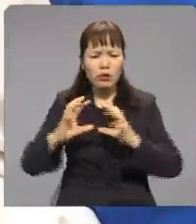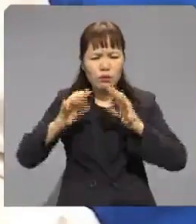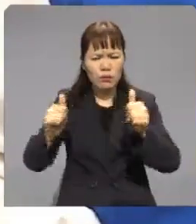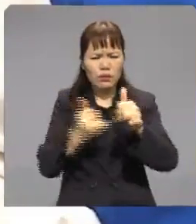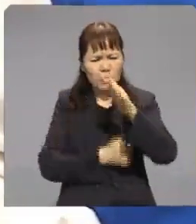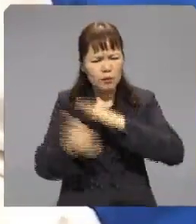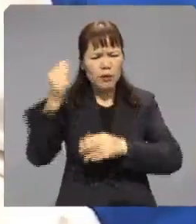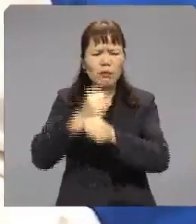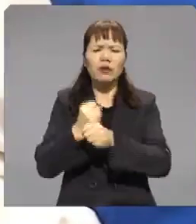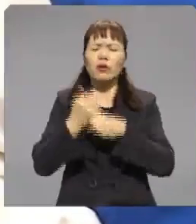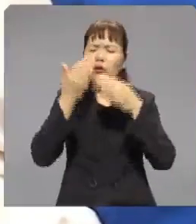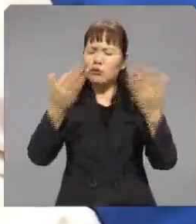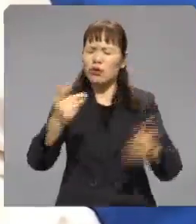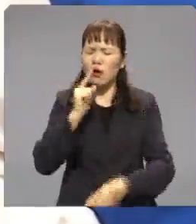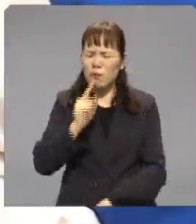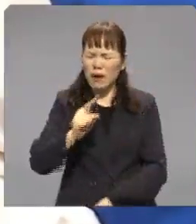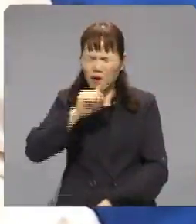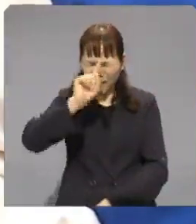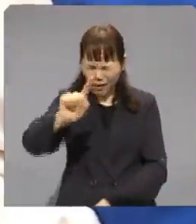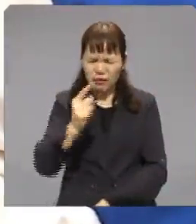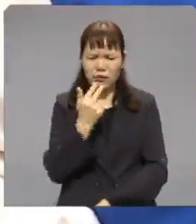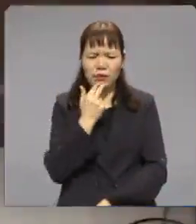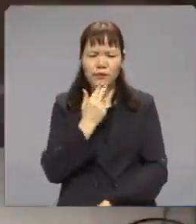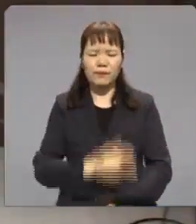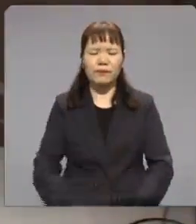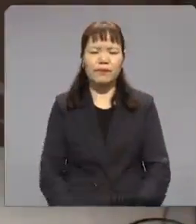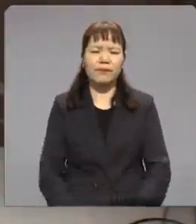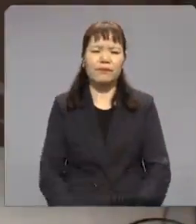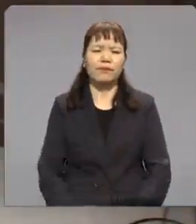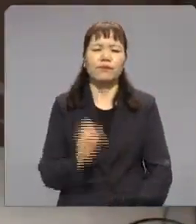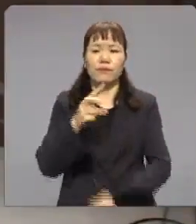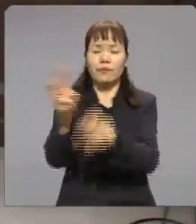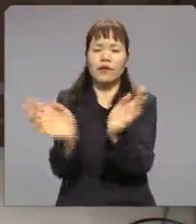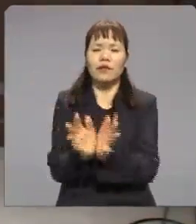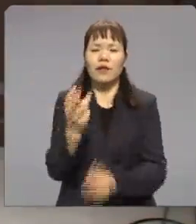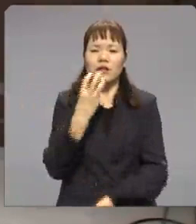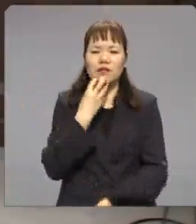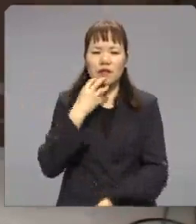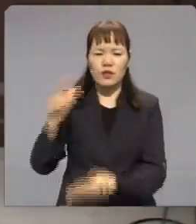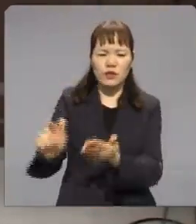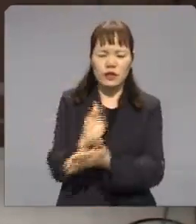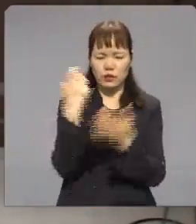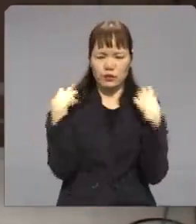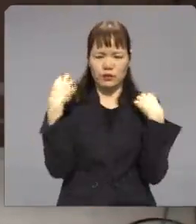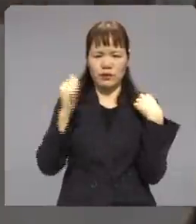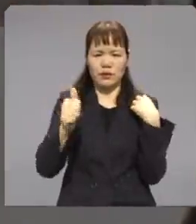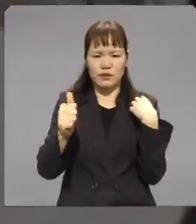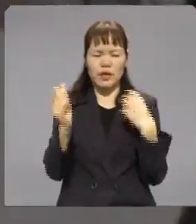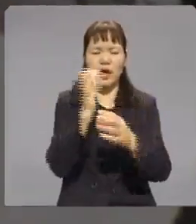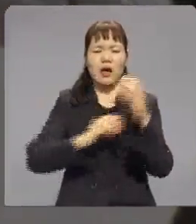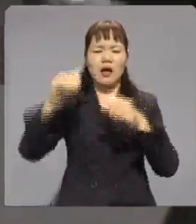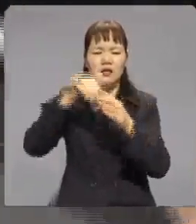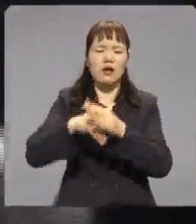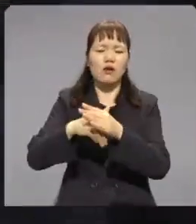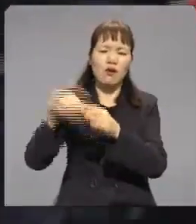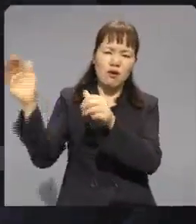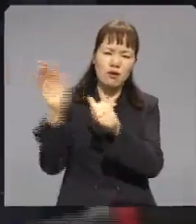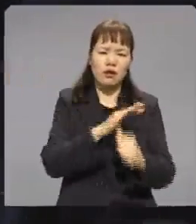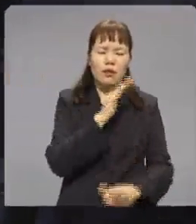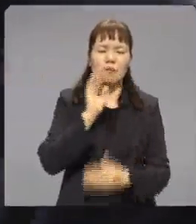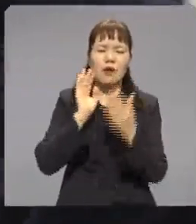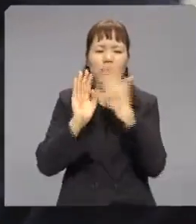희망을 만들어주겠다라는 얘기가 전혀 없습니다. 여당은 서울 강서구청장 보궐선거 참패 이후